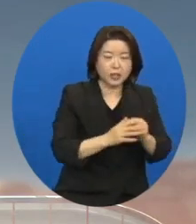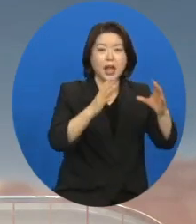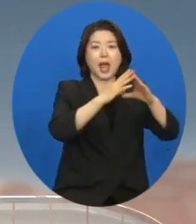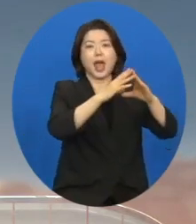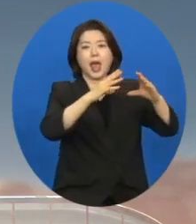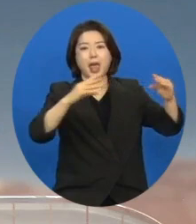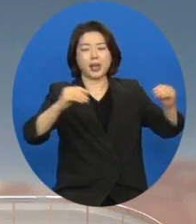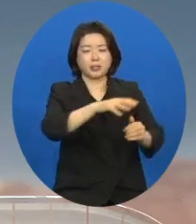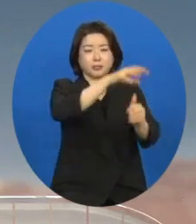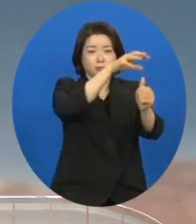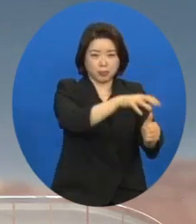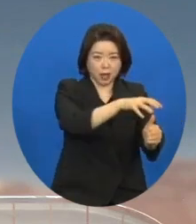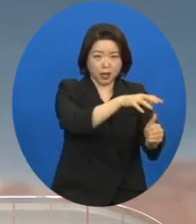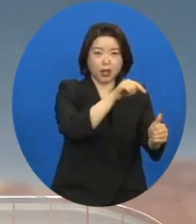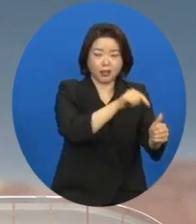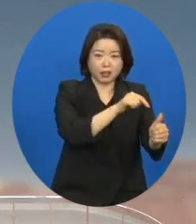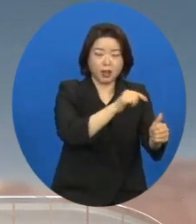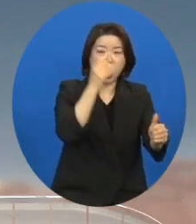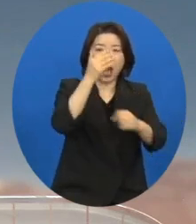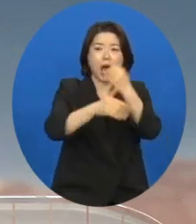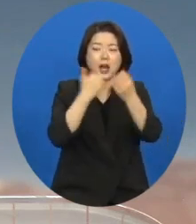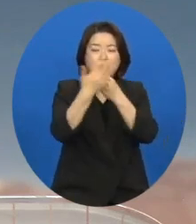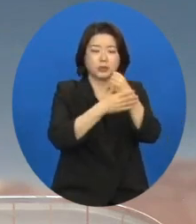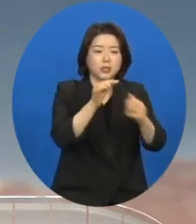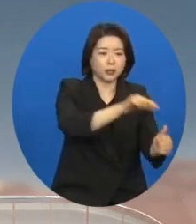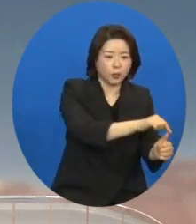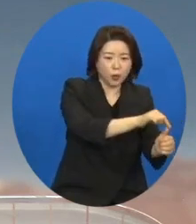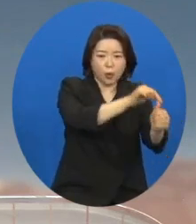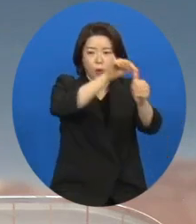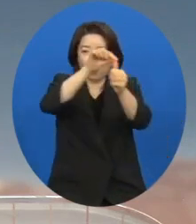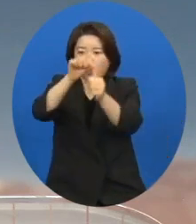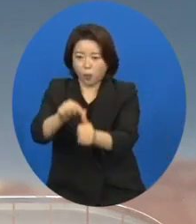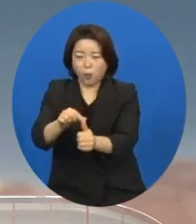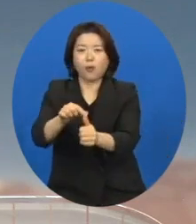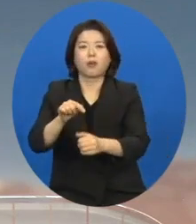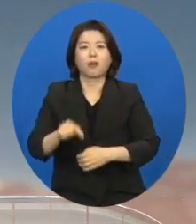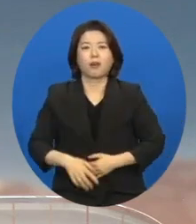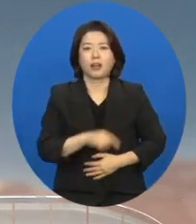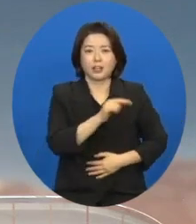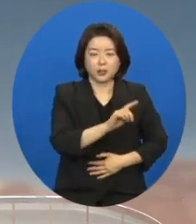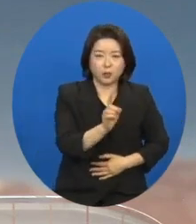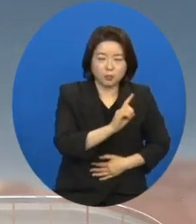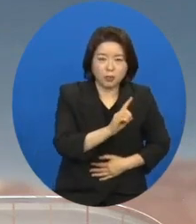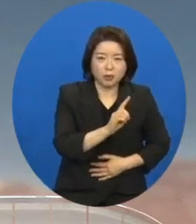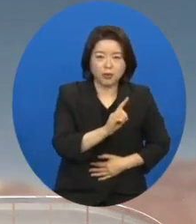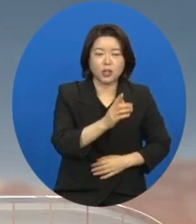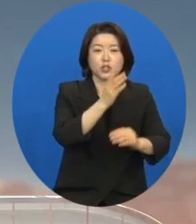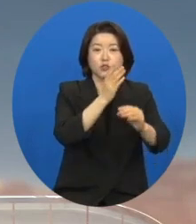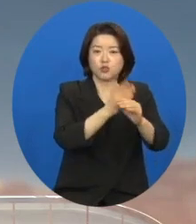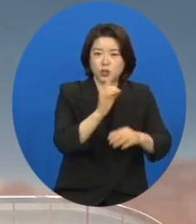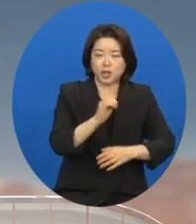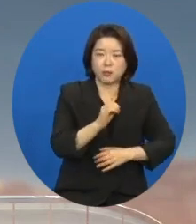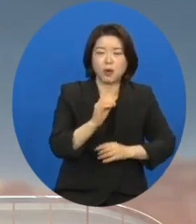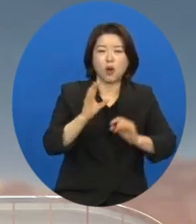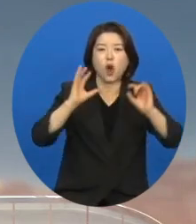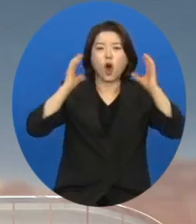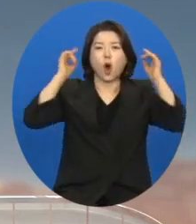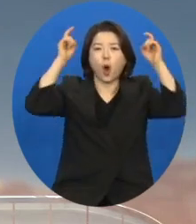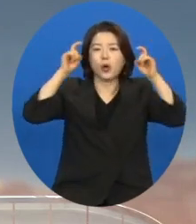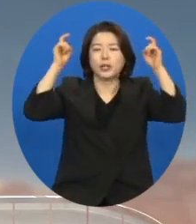하나님이 은혜로 건져주시는 것이거든요. 근데 그때의 핵심이 뭐가 있냐면 어린 양이 있습니다. 즉 예수